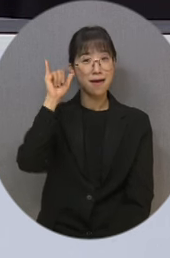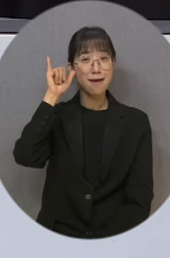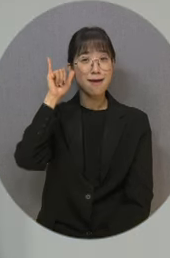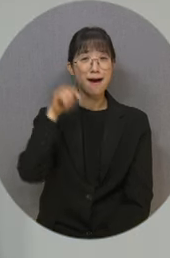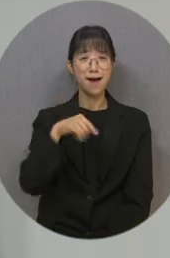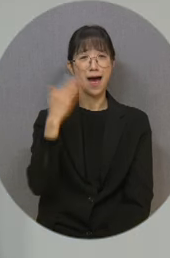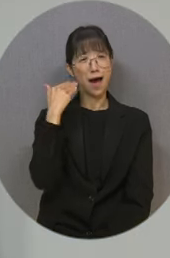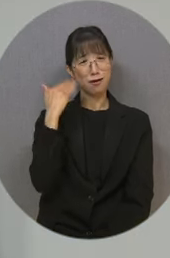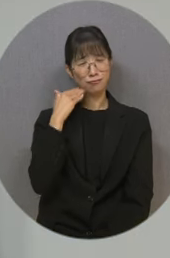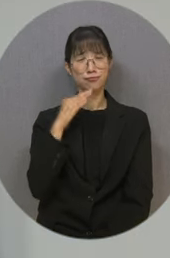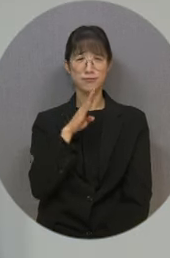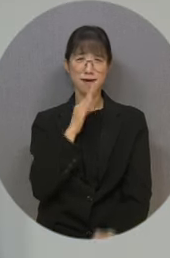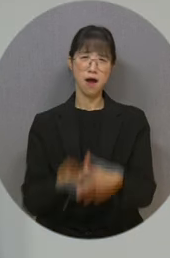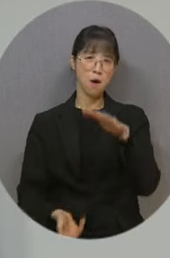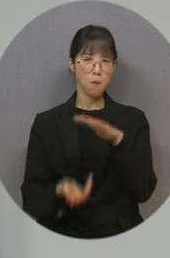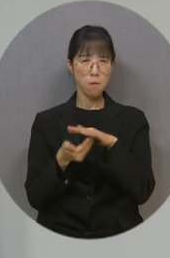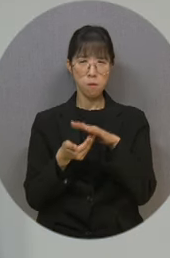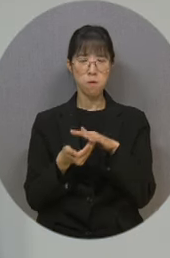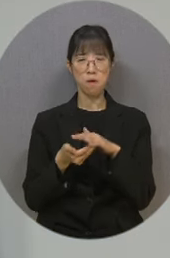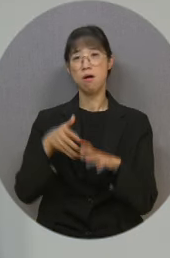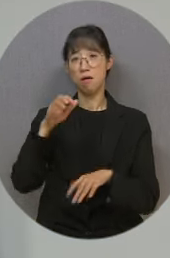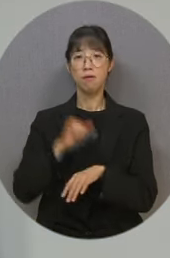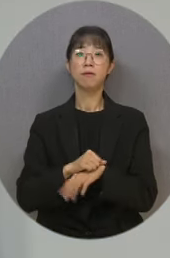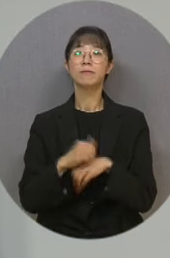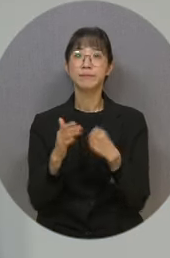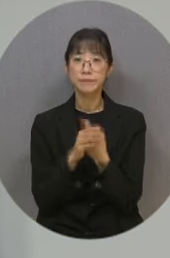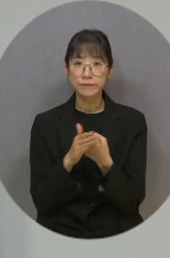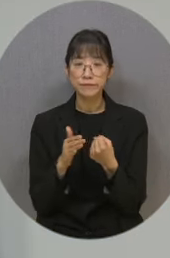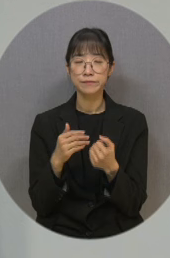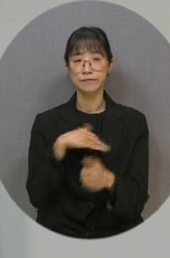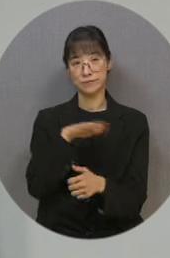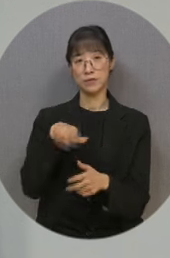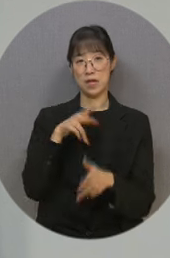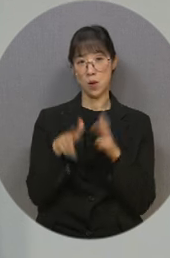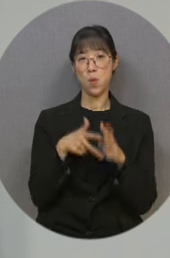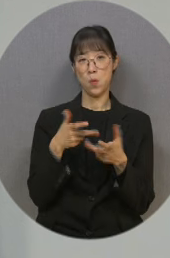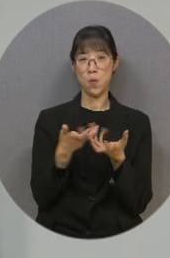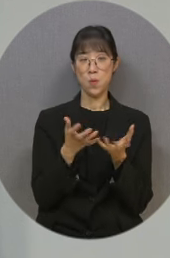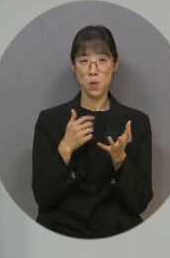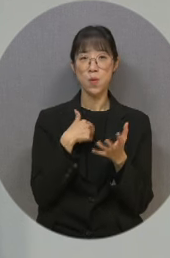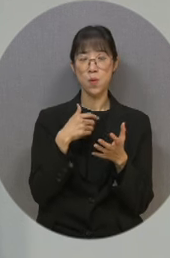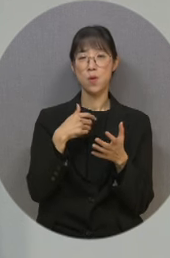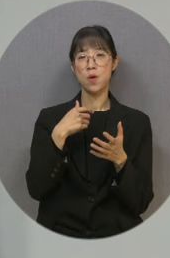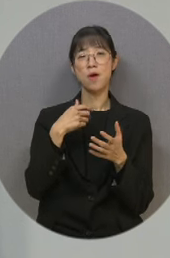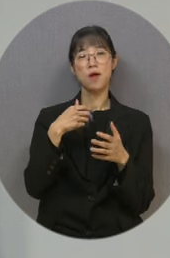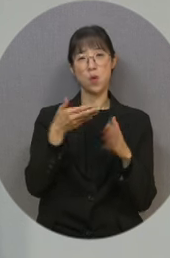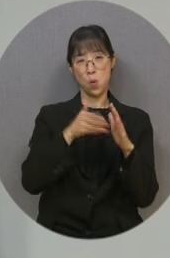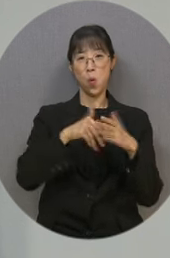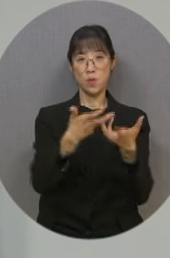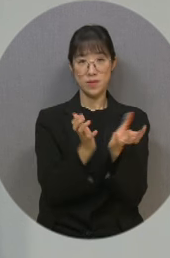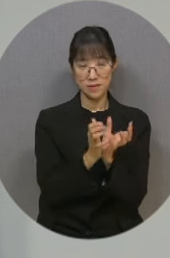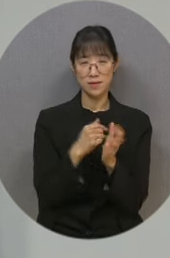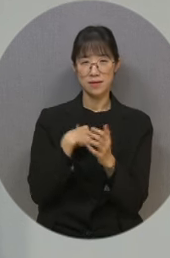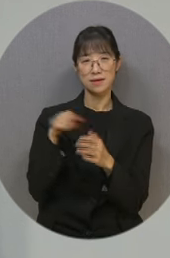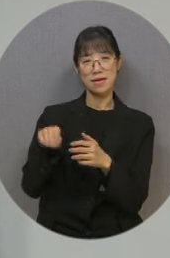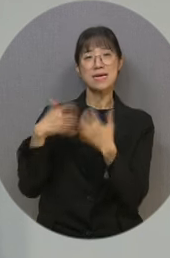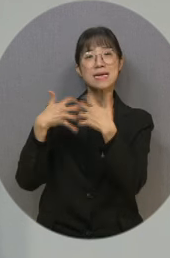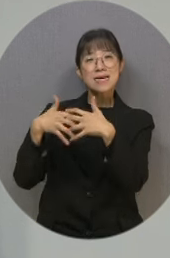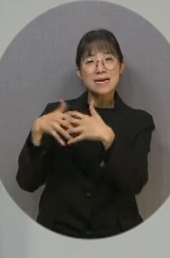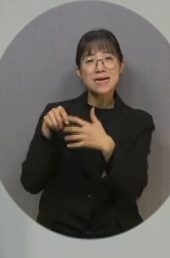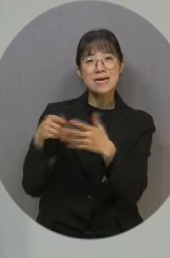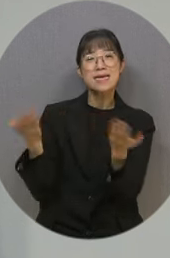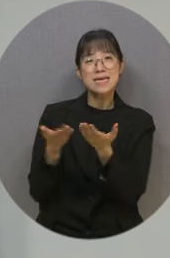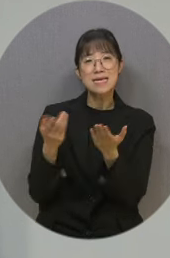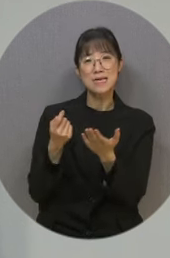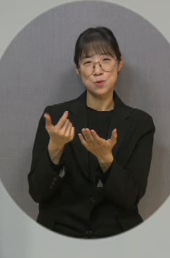우리 우리나라도 세계 최고 수년 아니겠습니까 그래서 저희 공단에서도이 보조공학 기기를 좀 강화시키고 있습니다 그래서